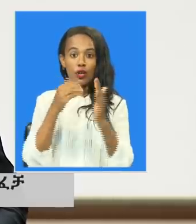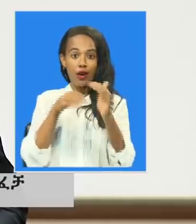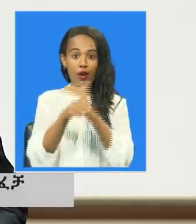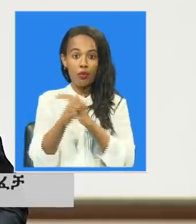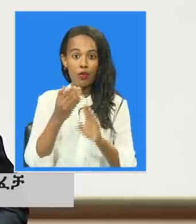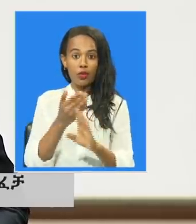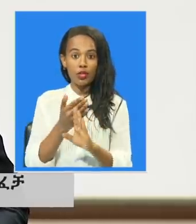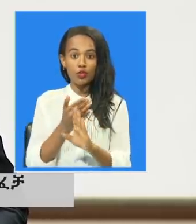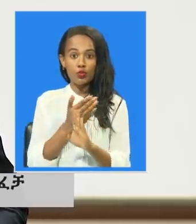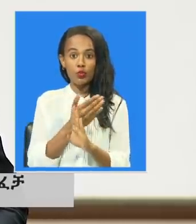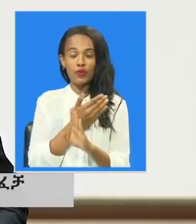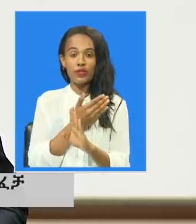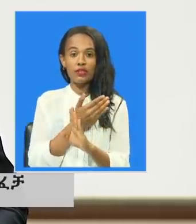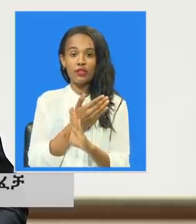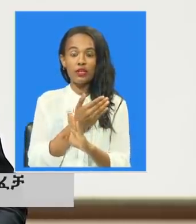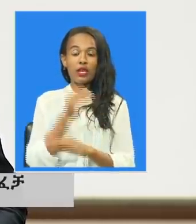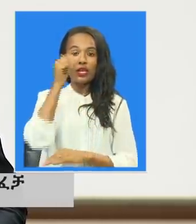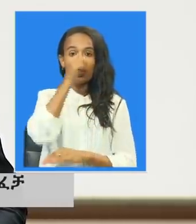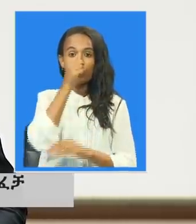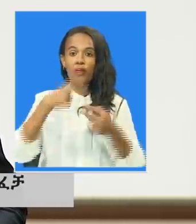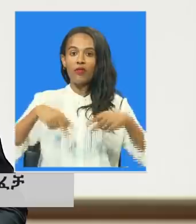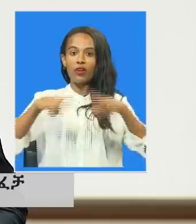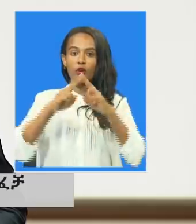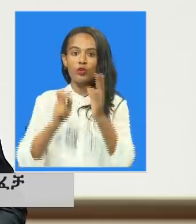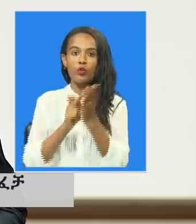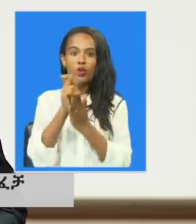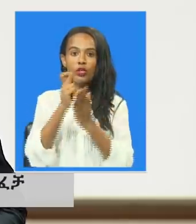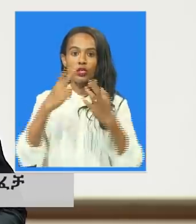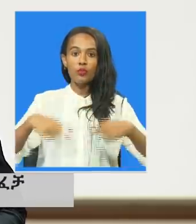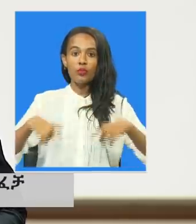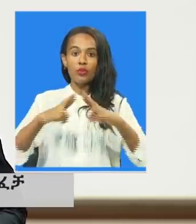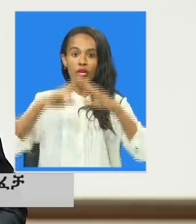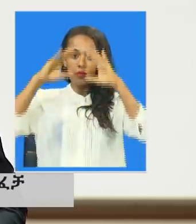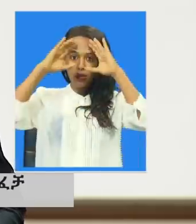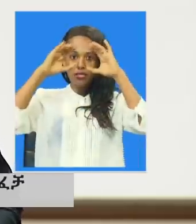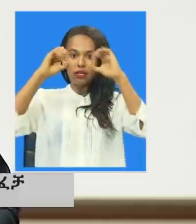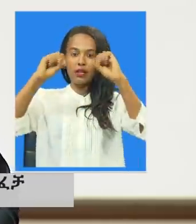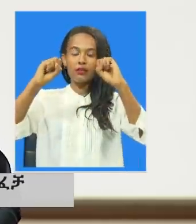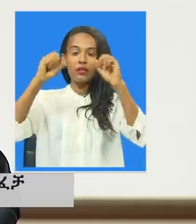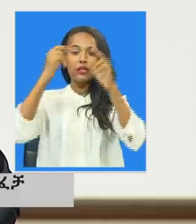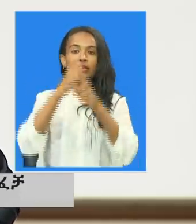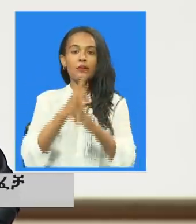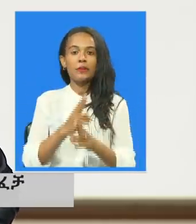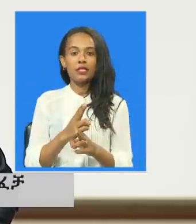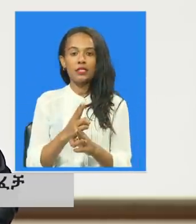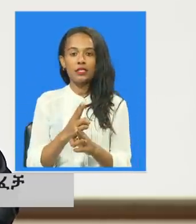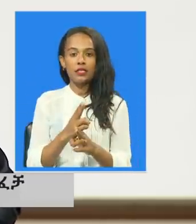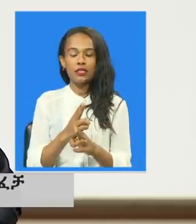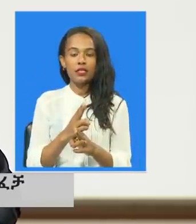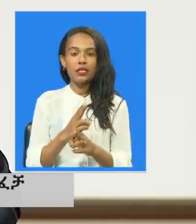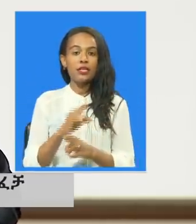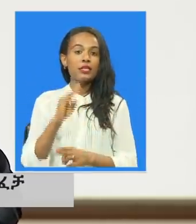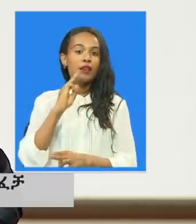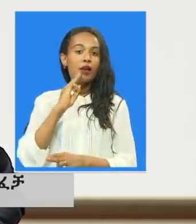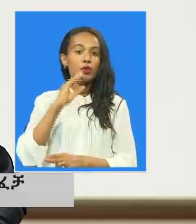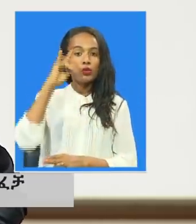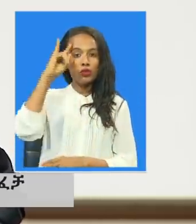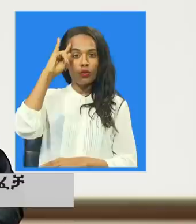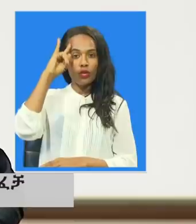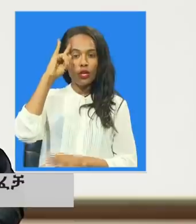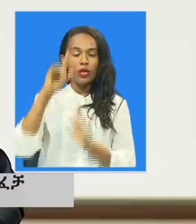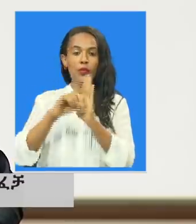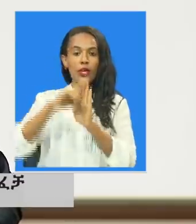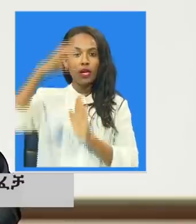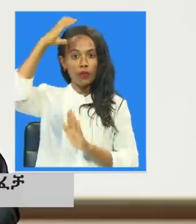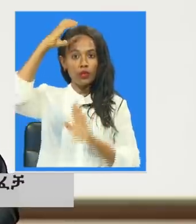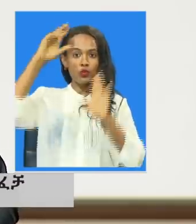በፊት የኢትዮጵያ ፌደራላዊ ዲሞክራሲያዊ ሪፐብሊክ ፕሬዝዳንት ክብርት ሳህለወርቅ ዘውዴ በህገ